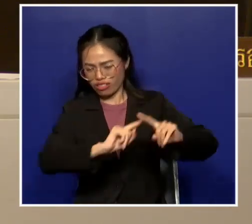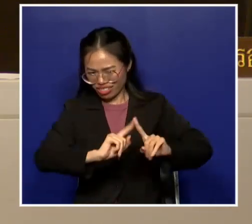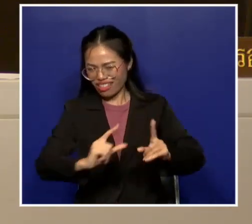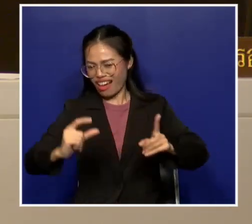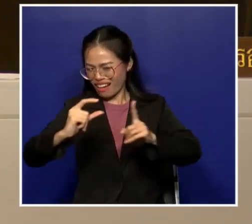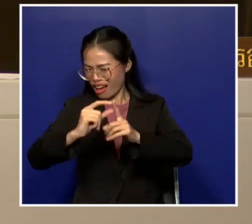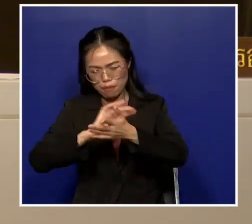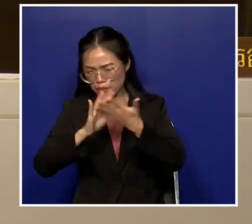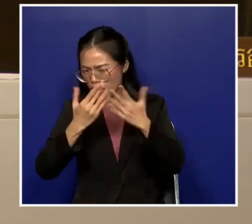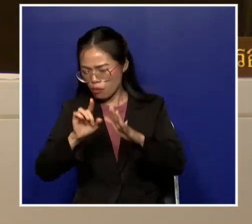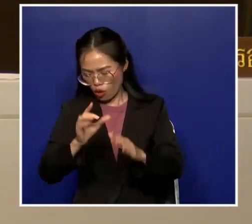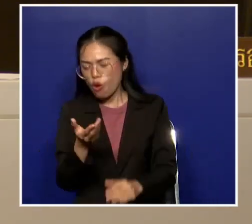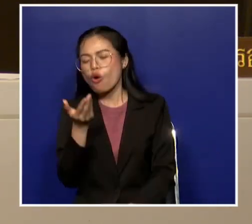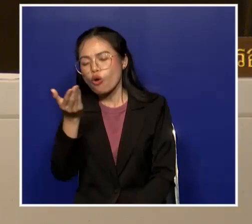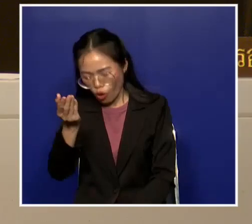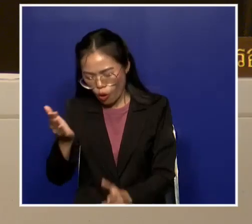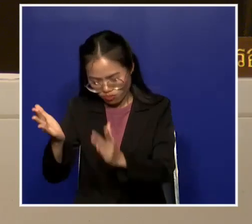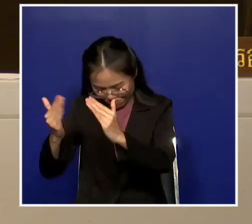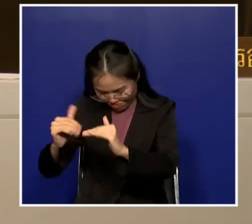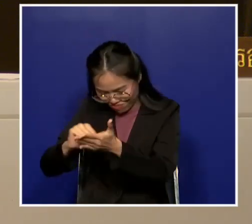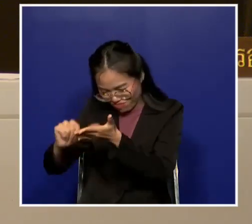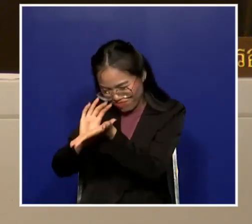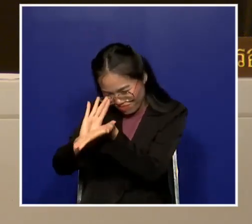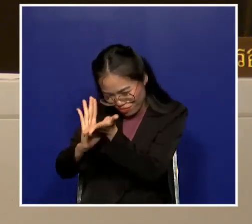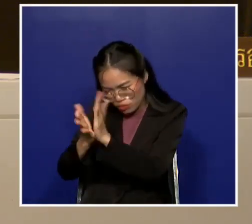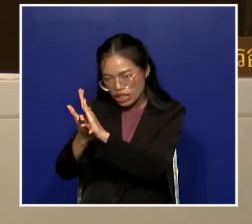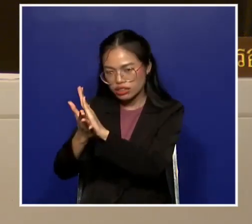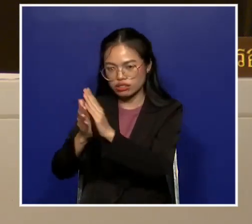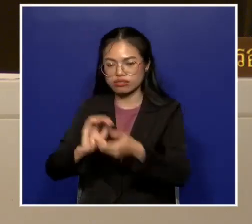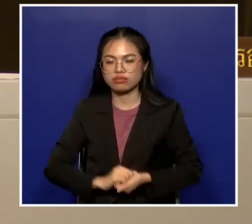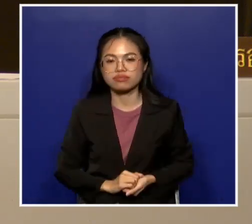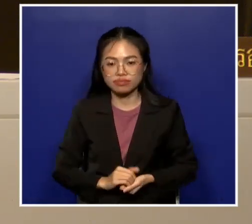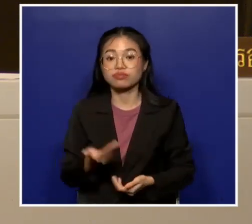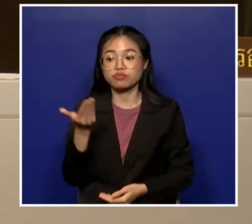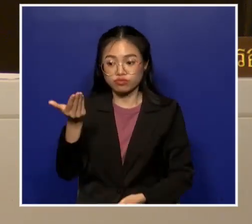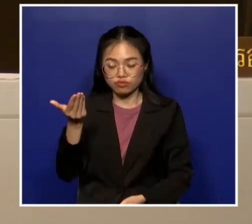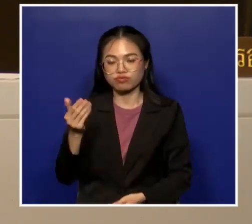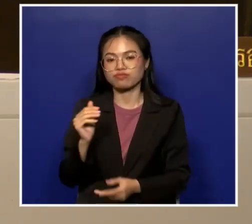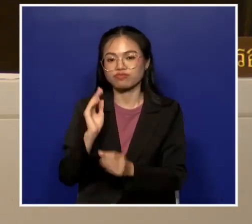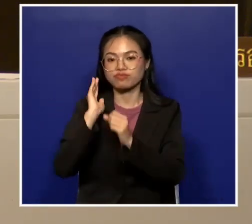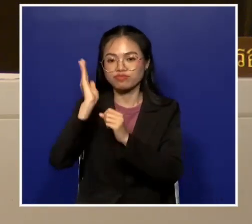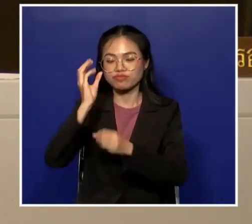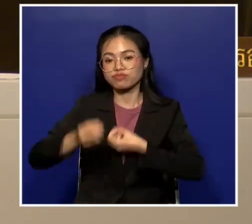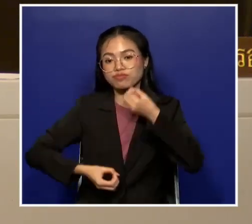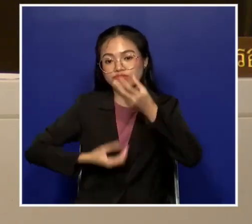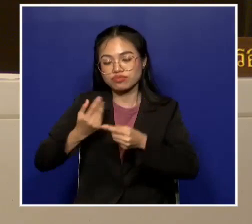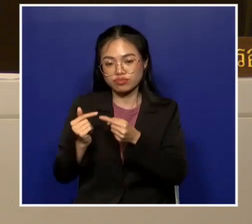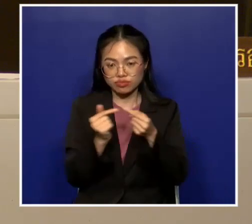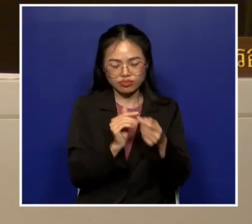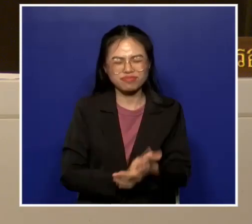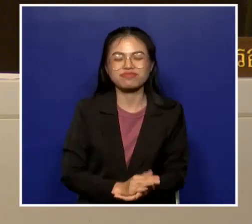คำที่ไม่ค่อยสุภาพเท่าไหร่นักก็ขอให้ยับยั้งด้วยแล้วกันเชิญอภิปรายต่อเลยครับ ท่านประธานนะผมประ